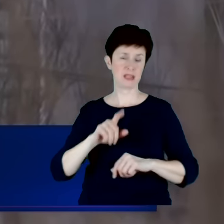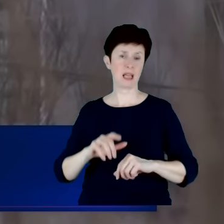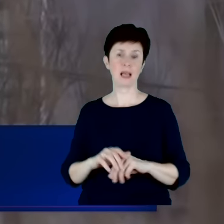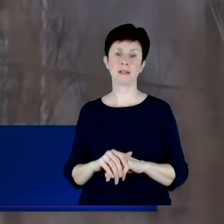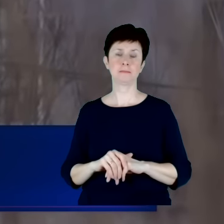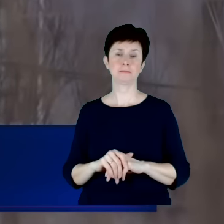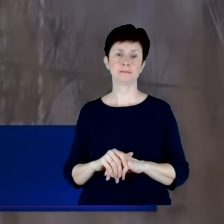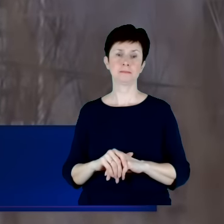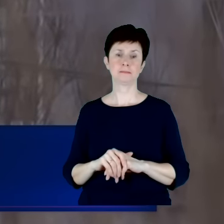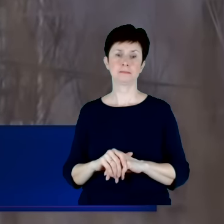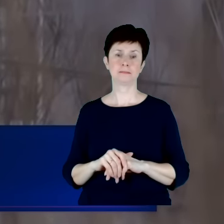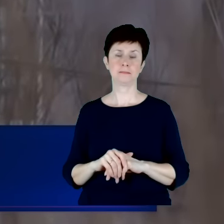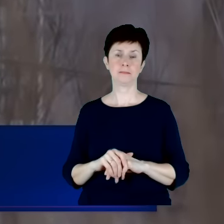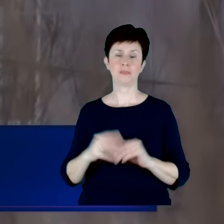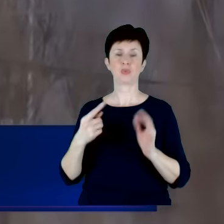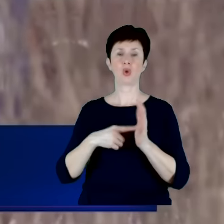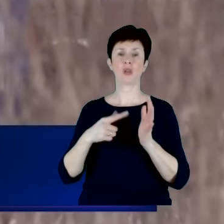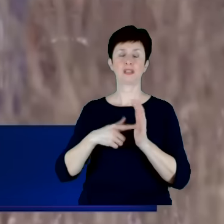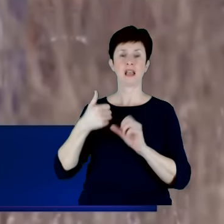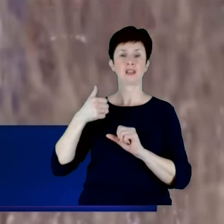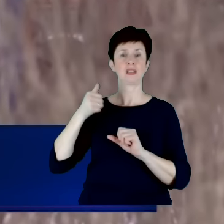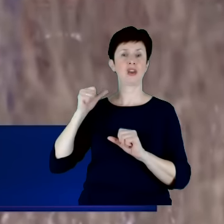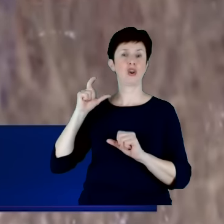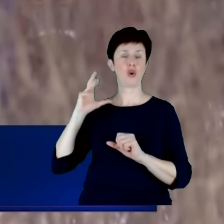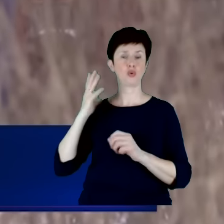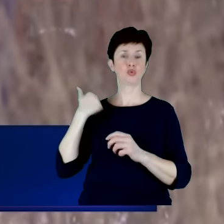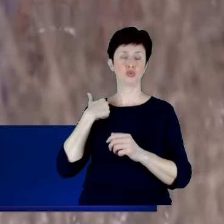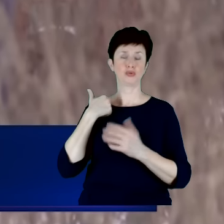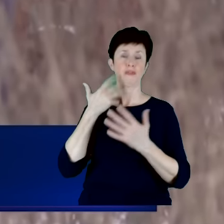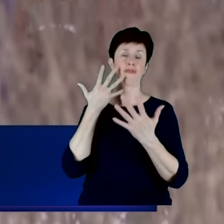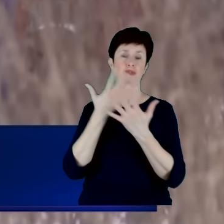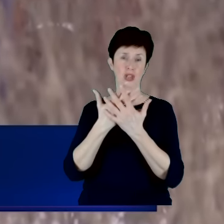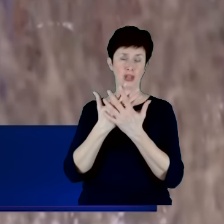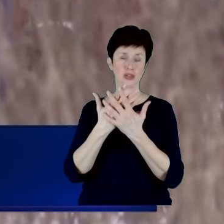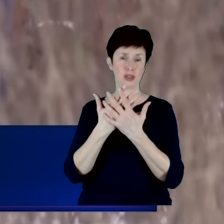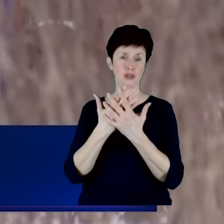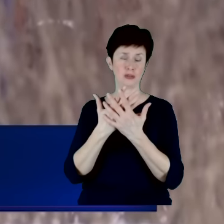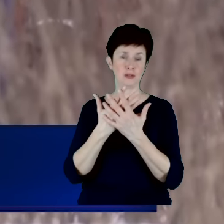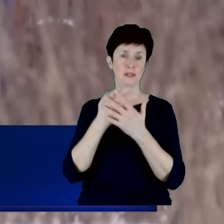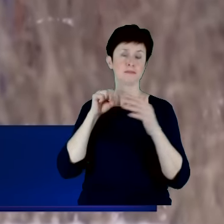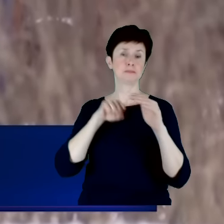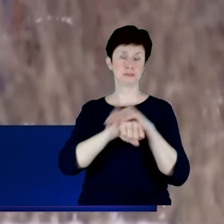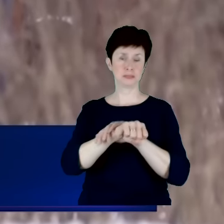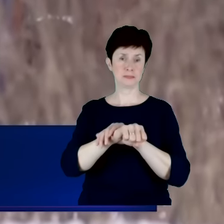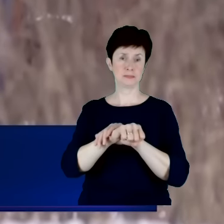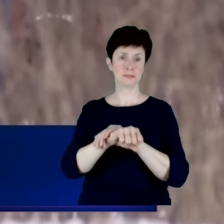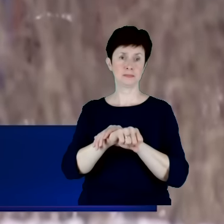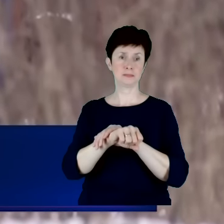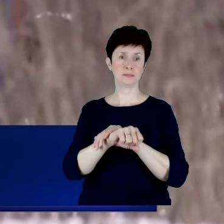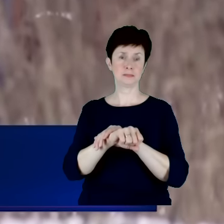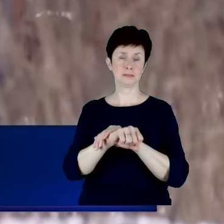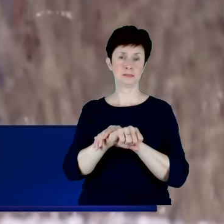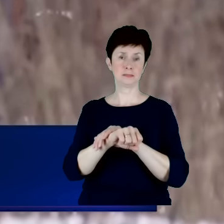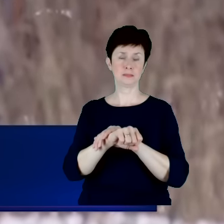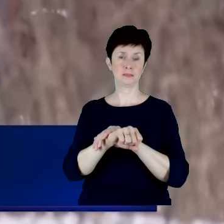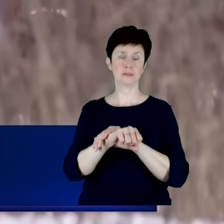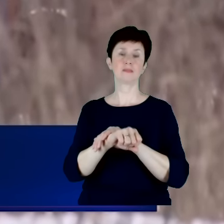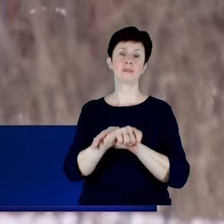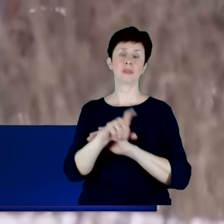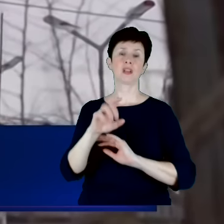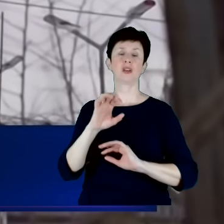Oczywiście ostatnie lata, kiedy już Nawalny siedział w więzieniu, siedział w koloniach karnych, on dostosował też swoją